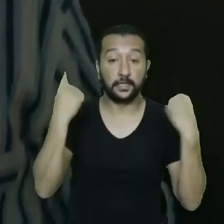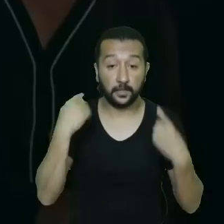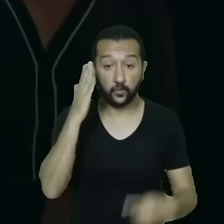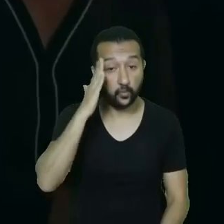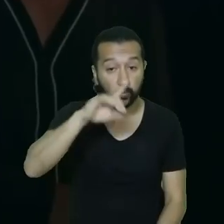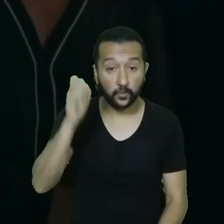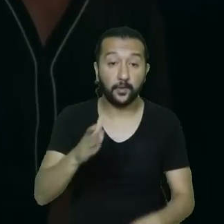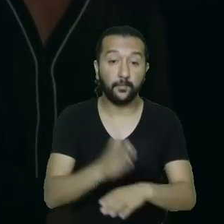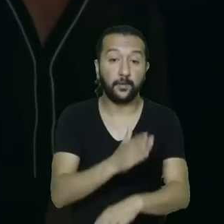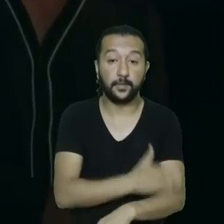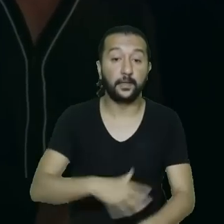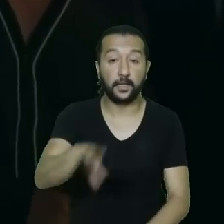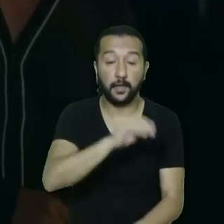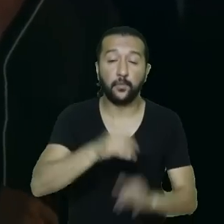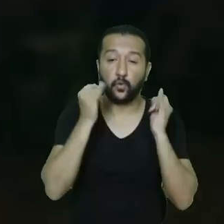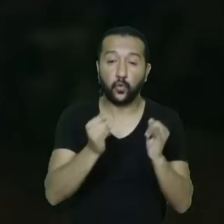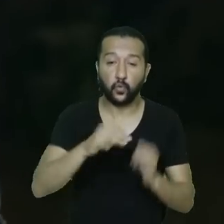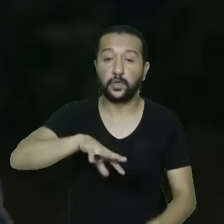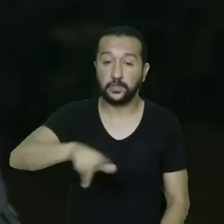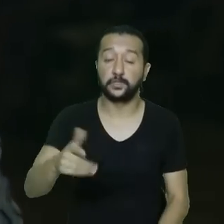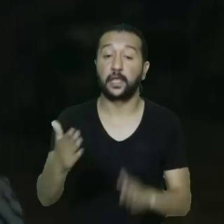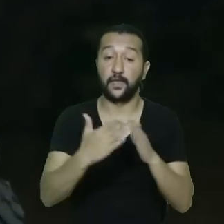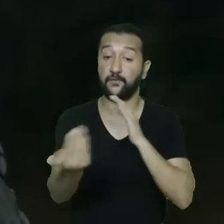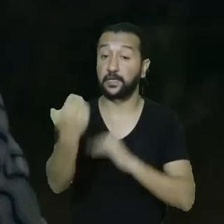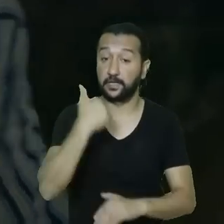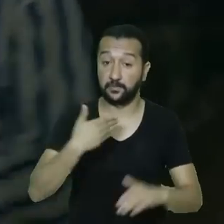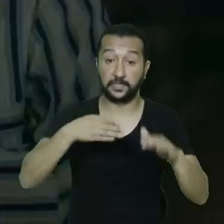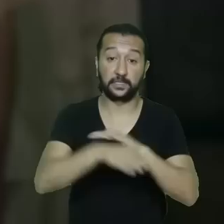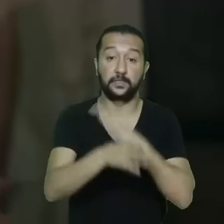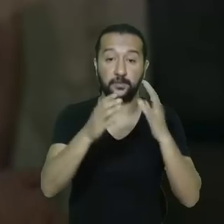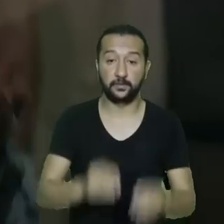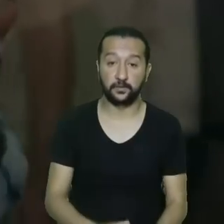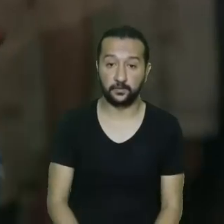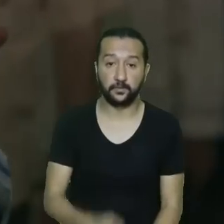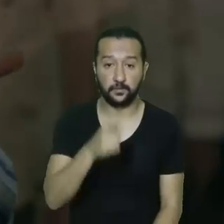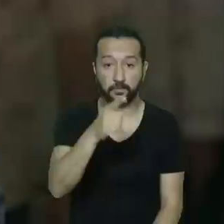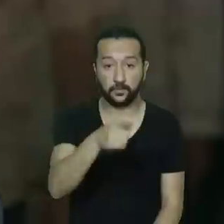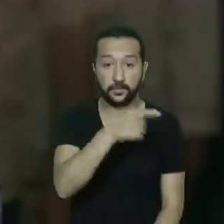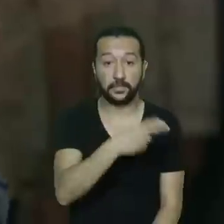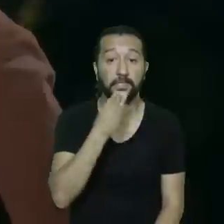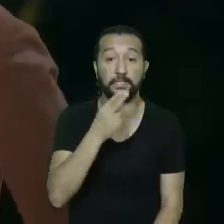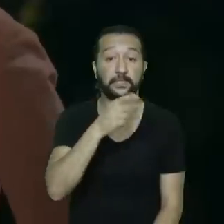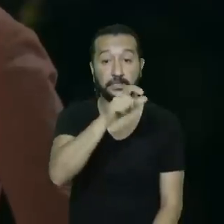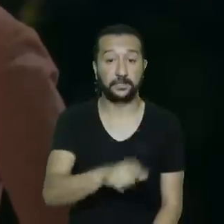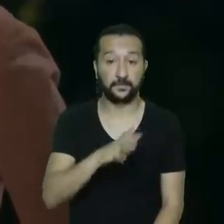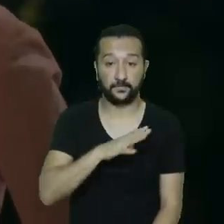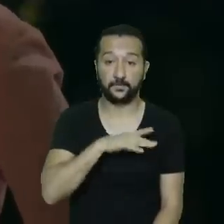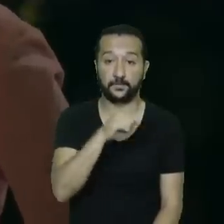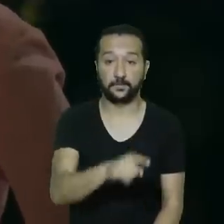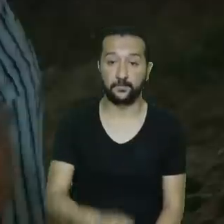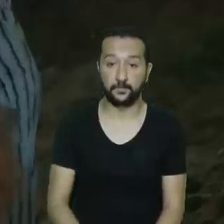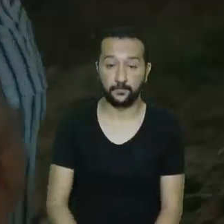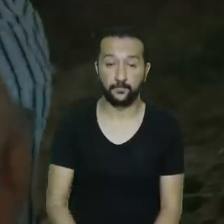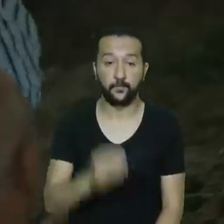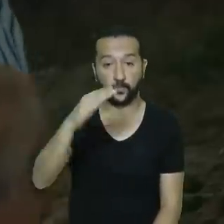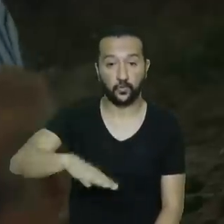mu? Memleketin berduşu, hırsızı burnumuzun dibine kadar geldi. Evde genç kız var. Sibel ters ters